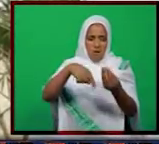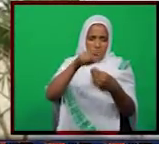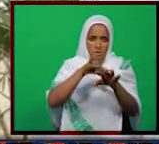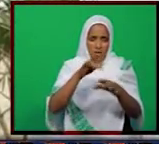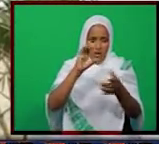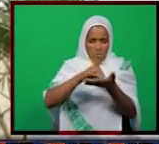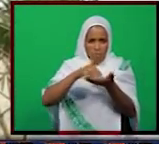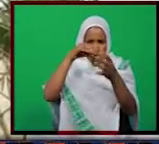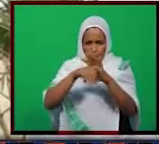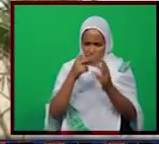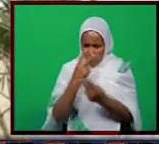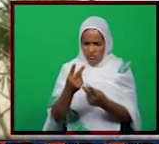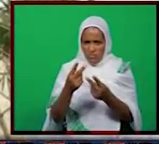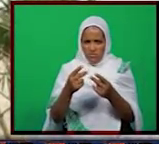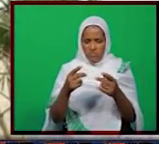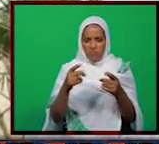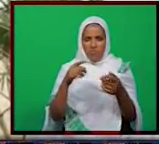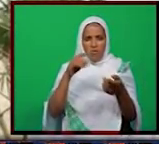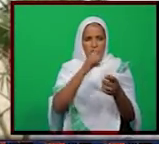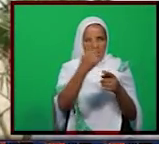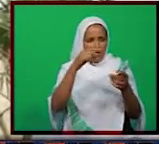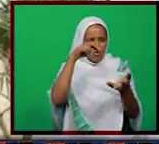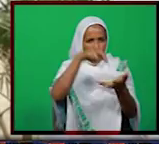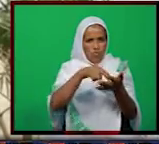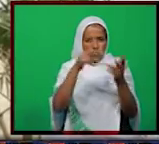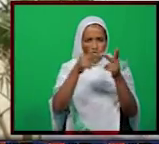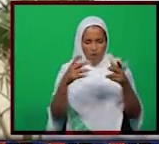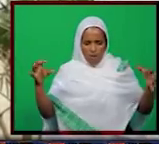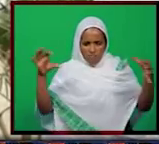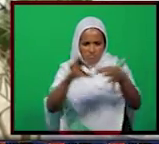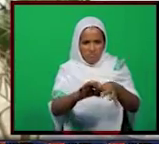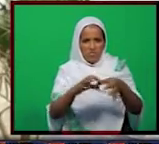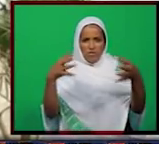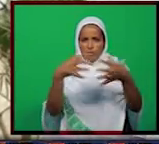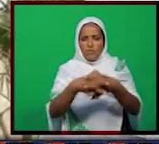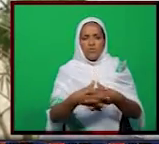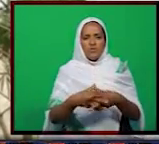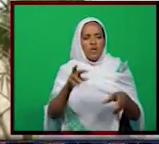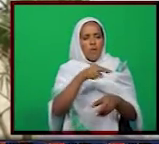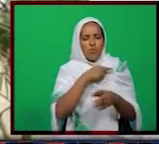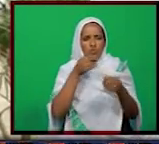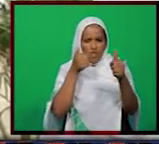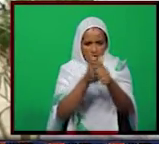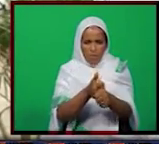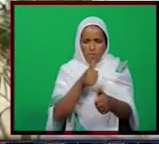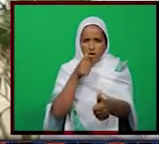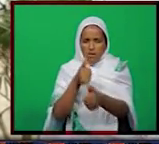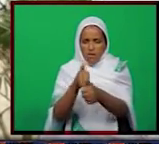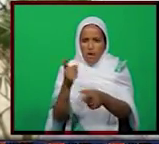አሁን በእርግጥ በአንዳንድ አካባቢዎች ከተማ ውስጥ ስናይ እንደውም በተቋማት ጭምር ህብረት